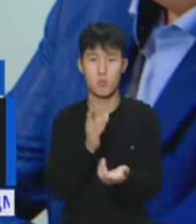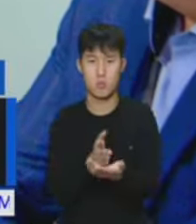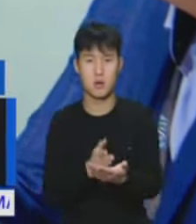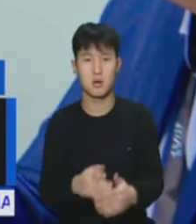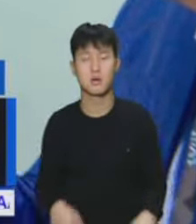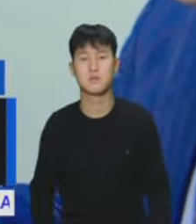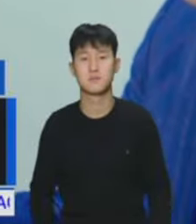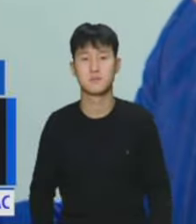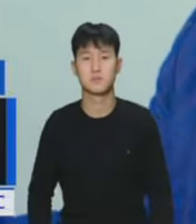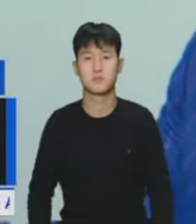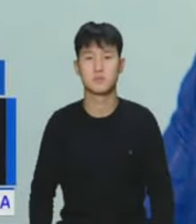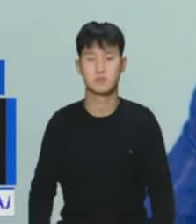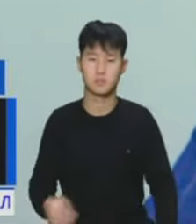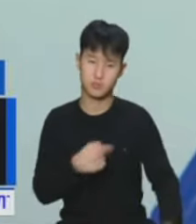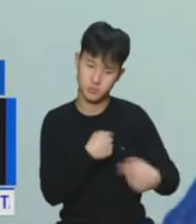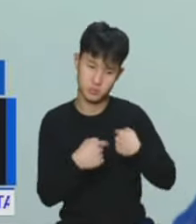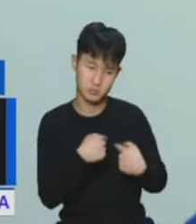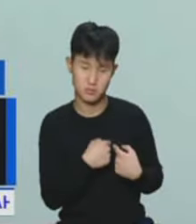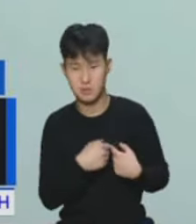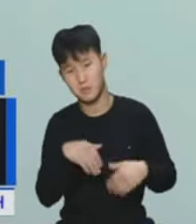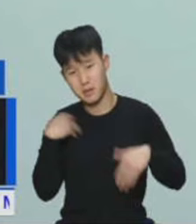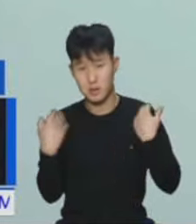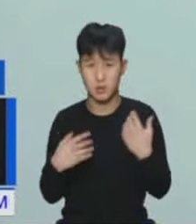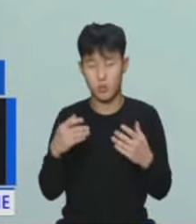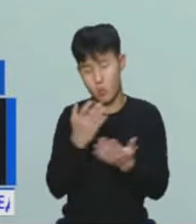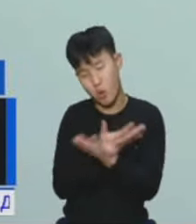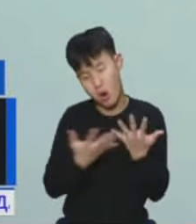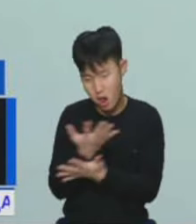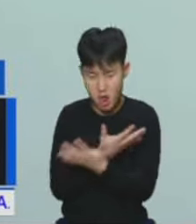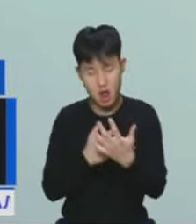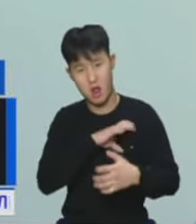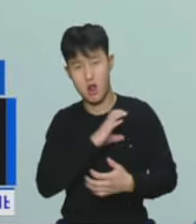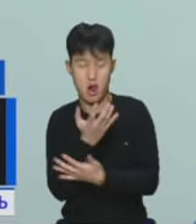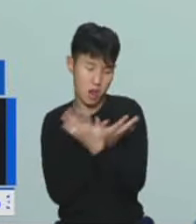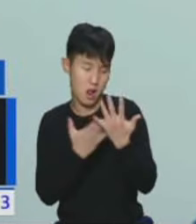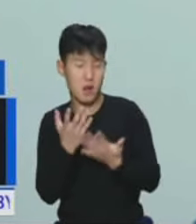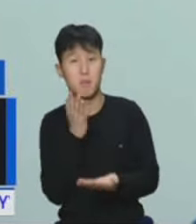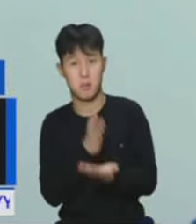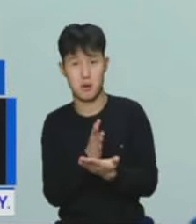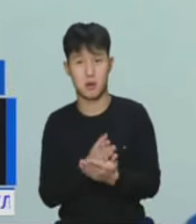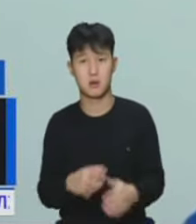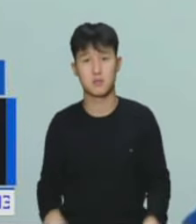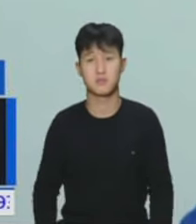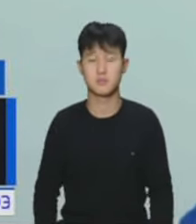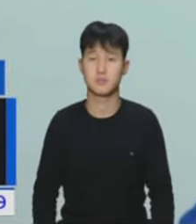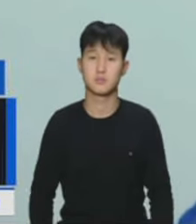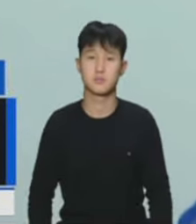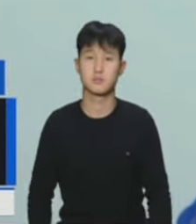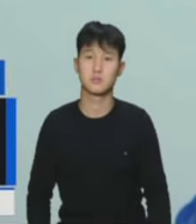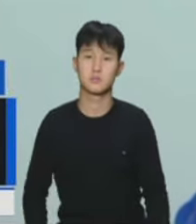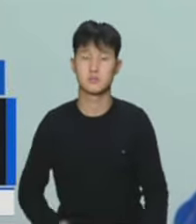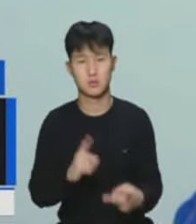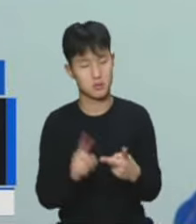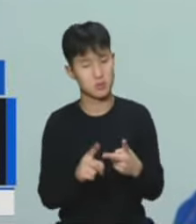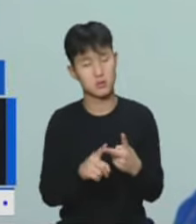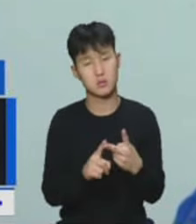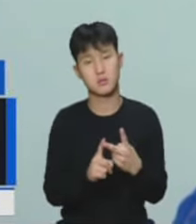бас тэр зовлон жаргалыг хуваалцсан шүү дээ. Тэр хоёрдугаарт бол тэр